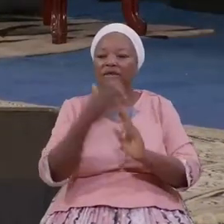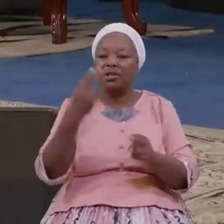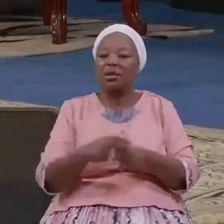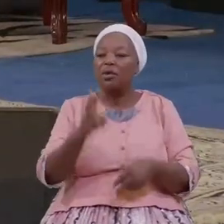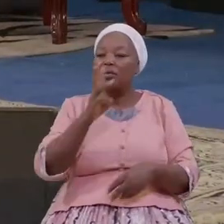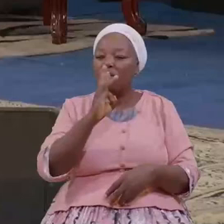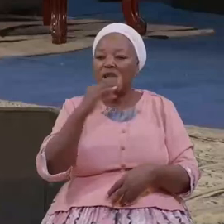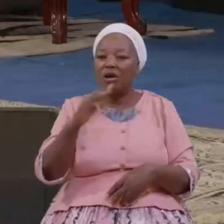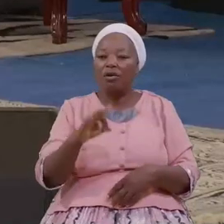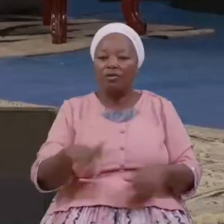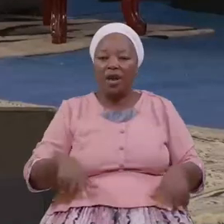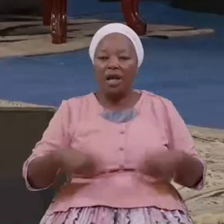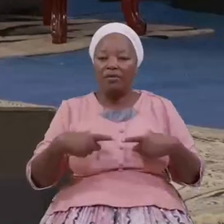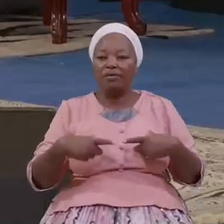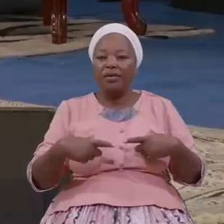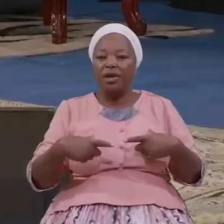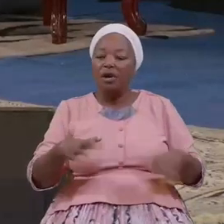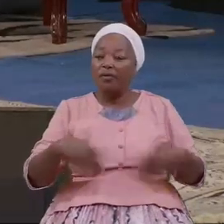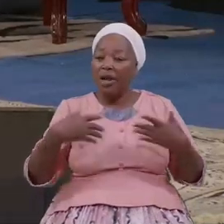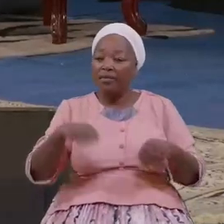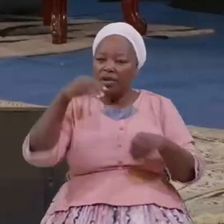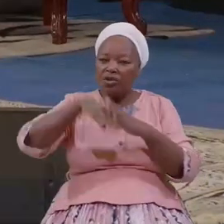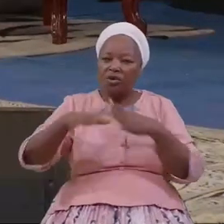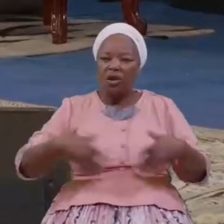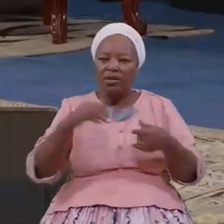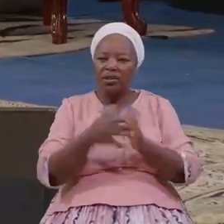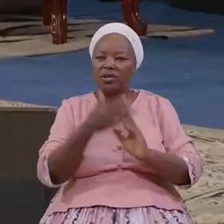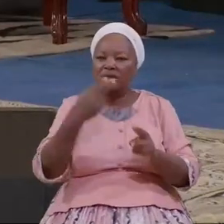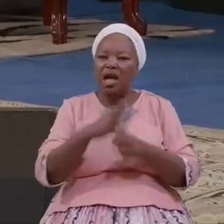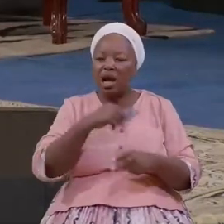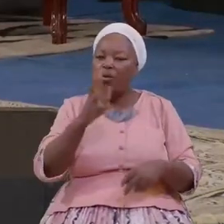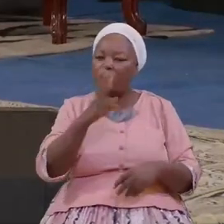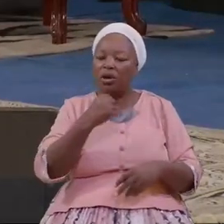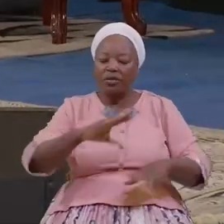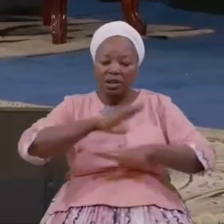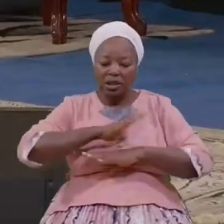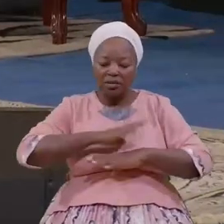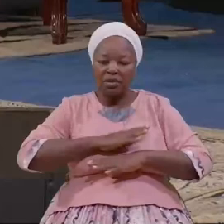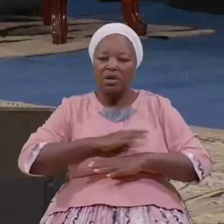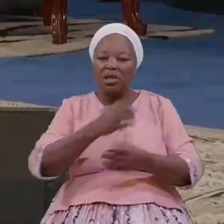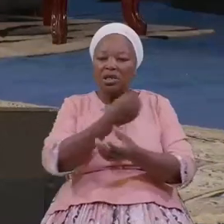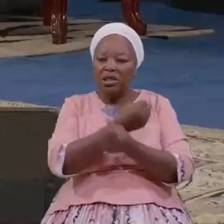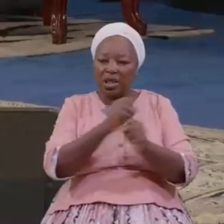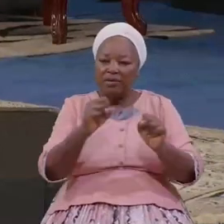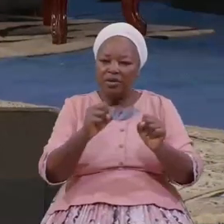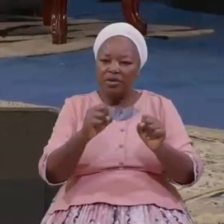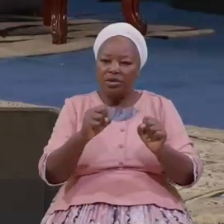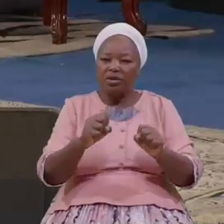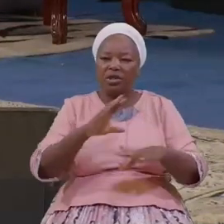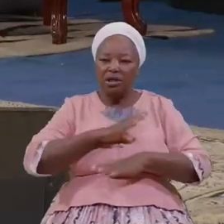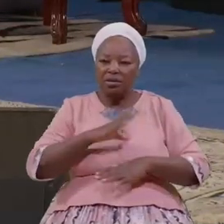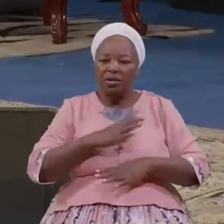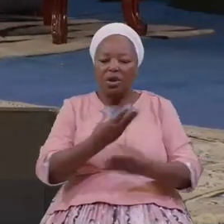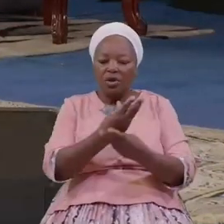votre vie. Et l'eau de satisfaction, le salut, la satisfaction, la